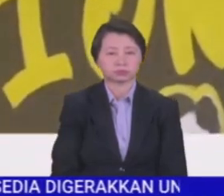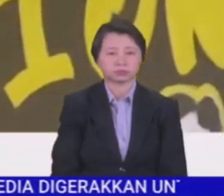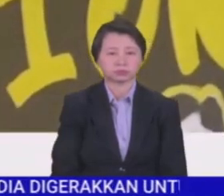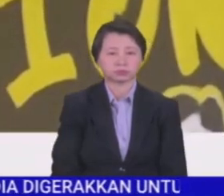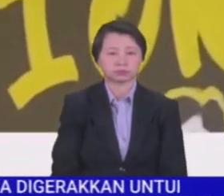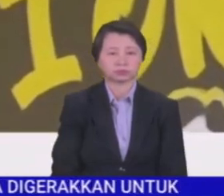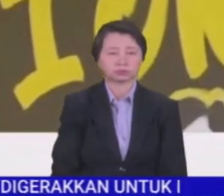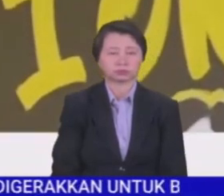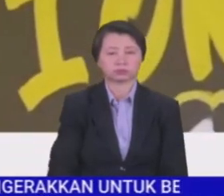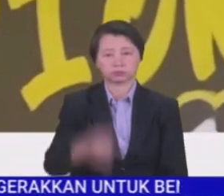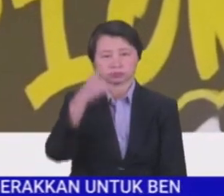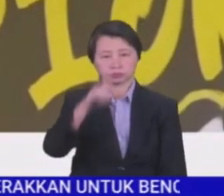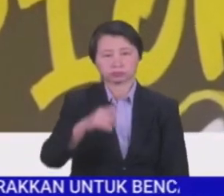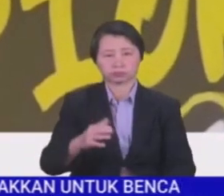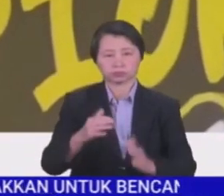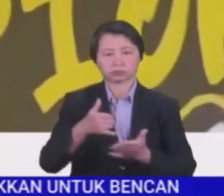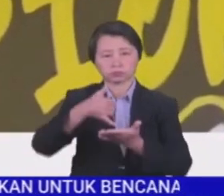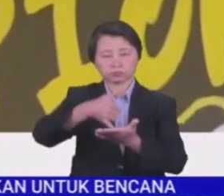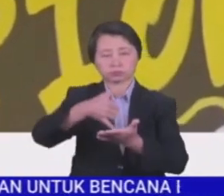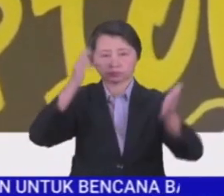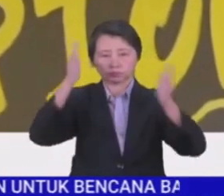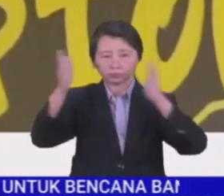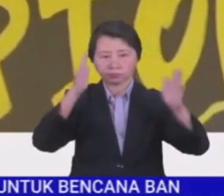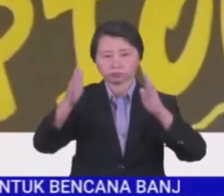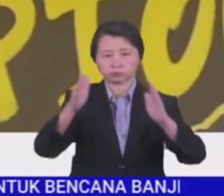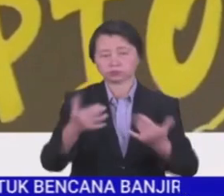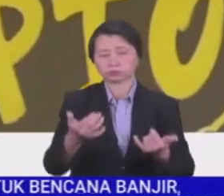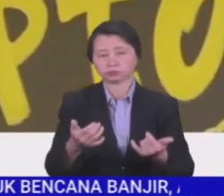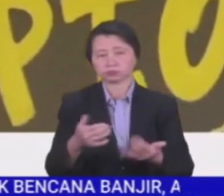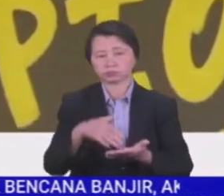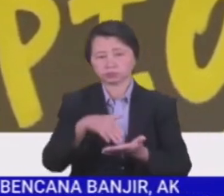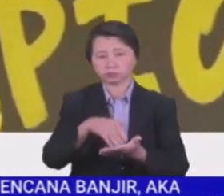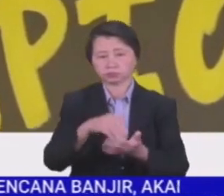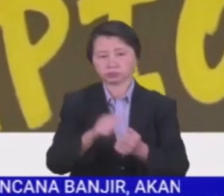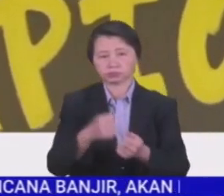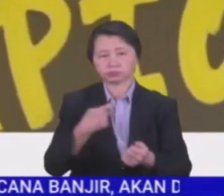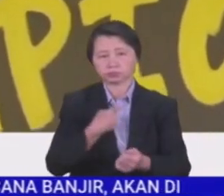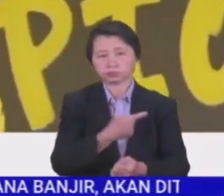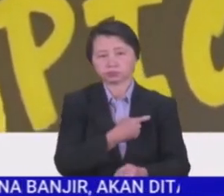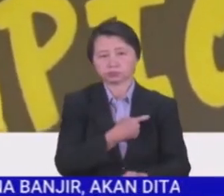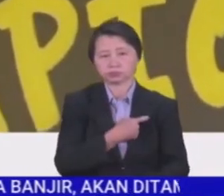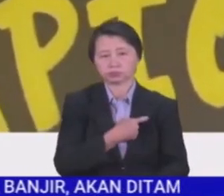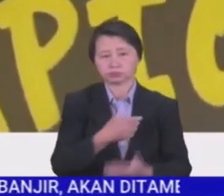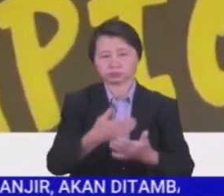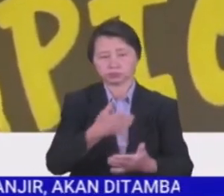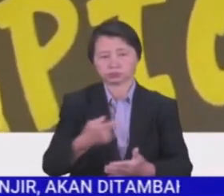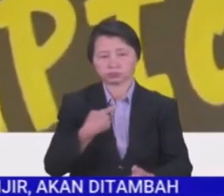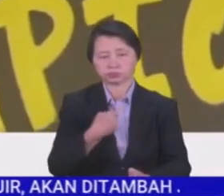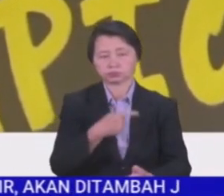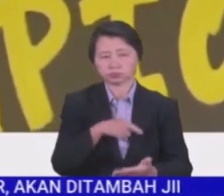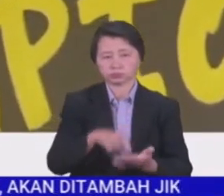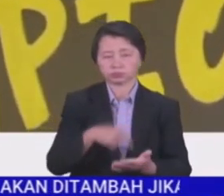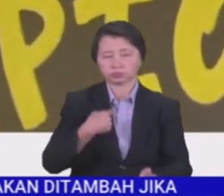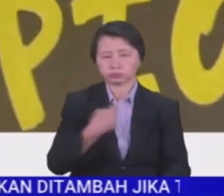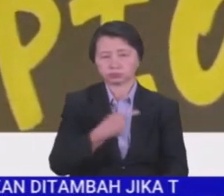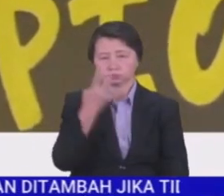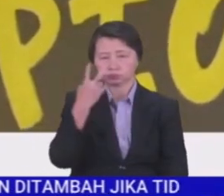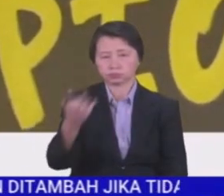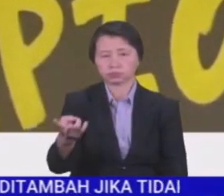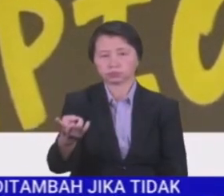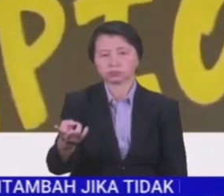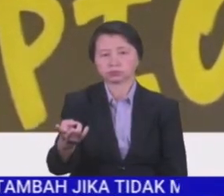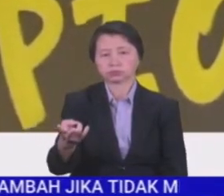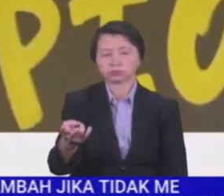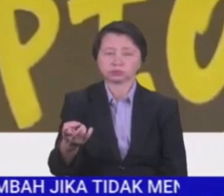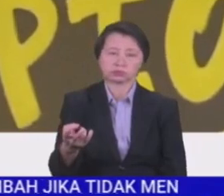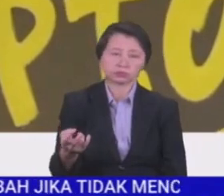ini memahalkan satu kelainan untuk pasukan. Dan Liga Super sebelum ini kita tengok dengan pasukan yang tak buat